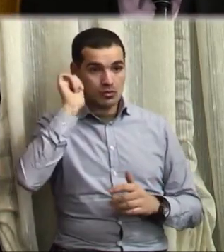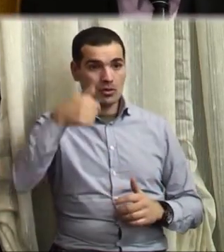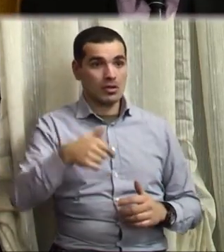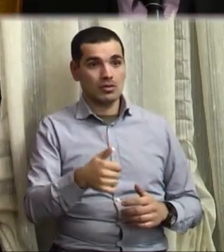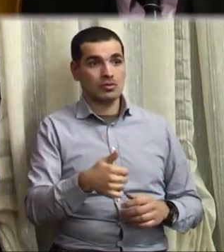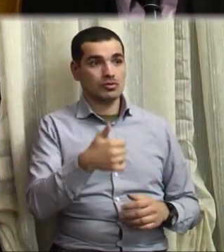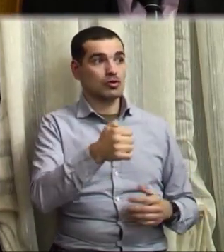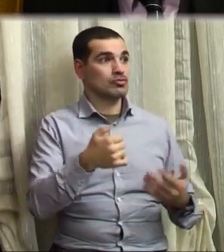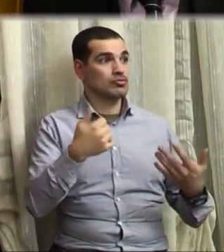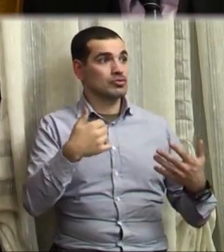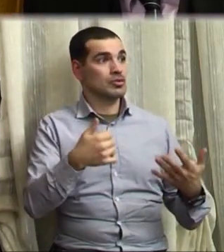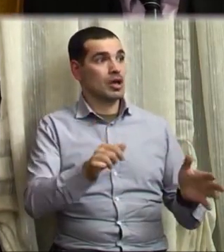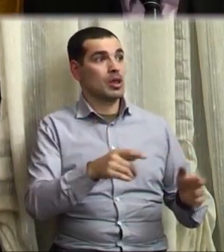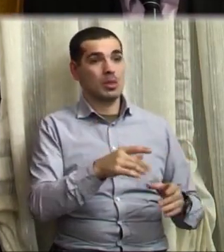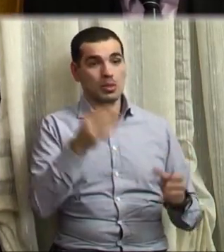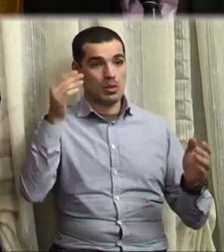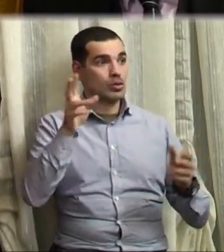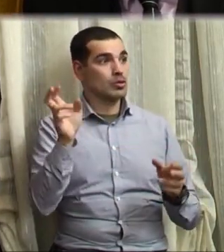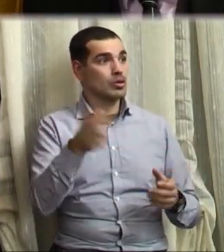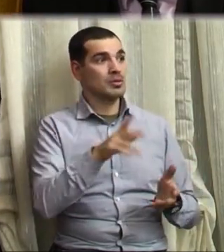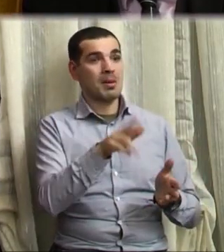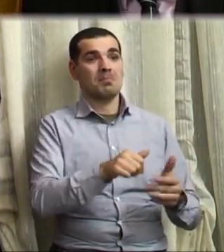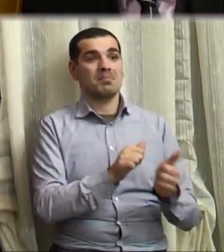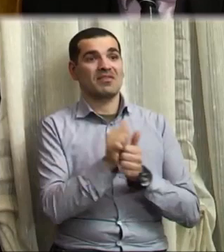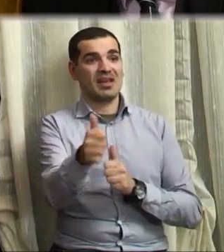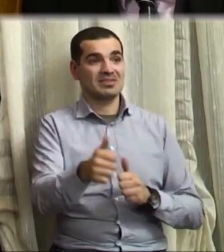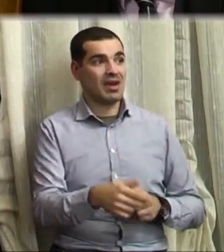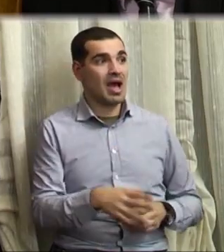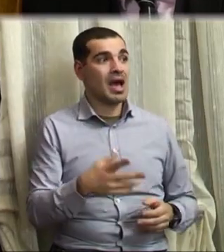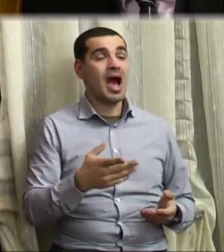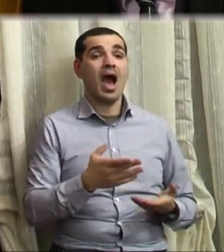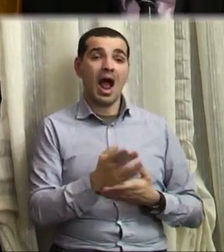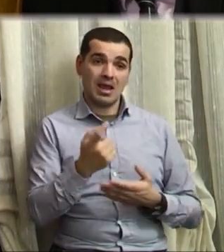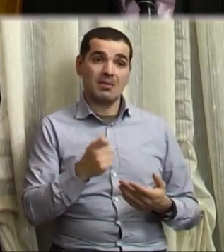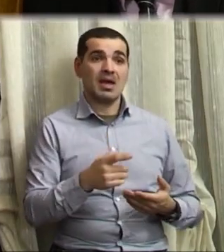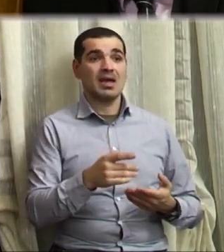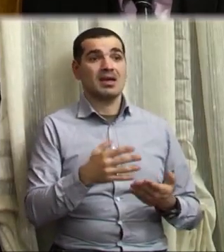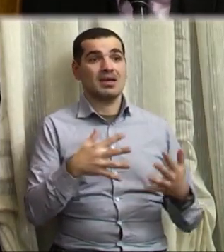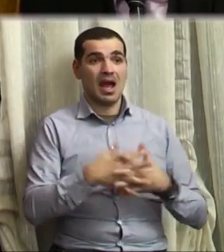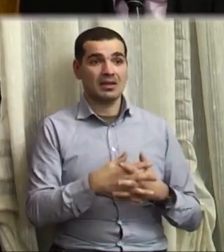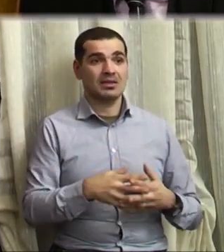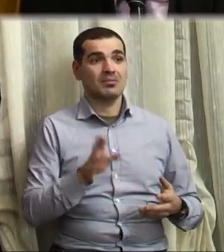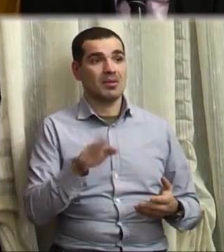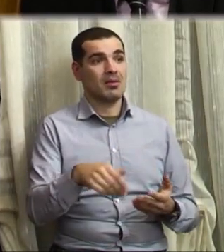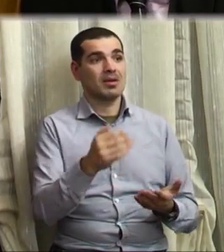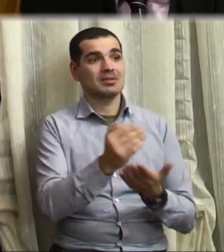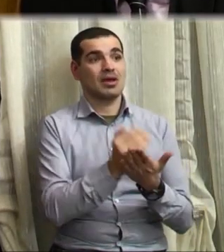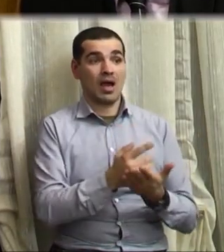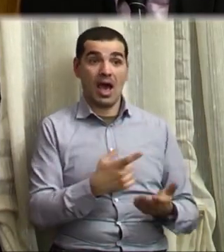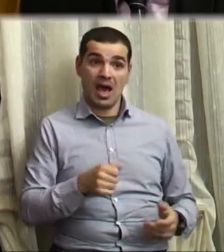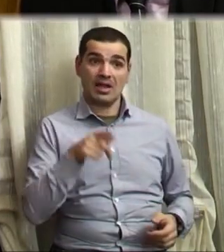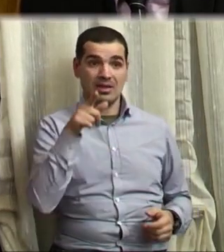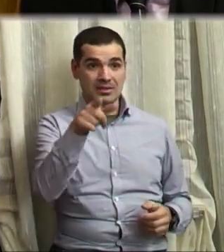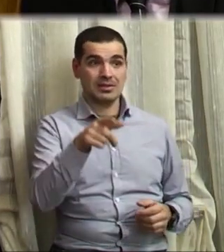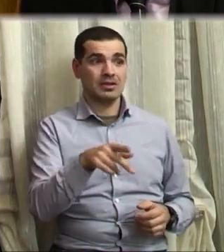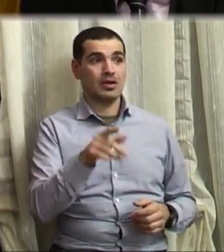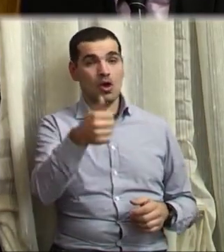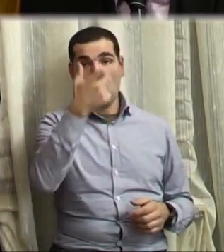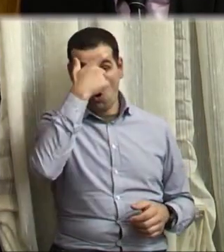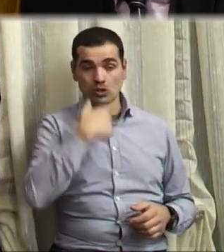ovih osoba s ove liste prvenstva? Samo kad bi grad provodio zakone, a vi ste, gradonačelniče, za to